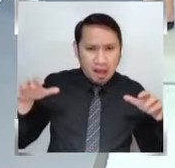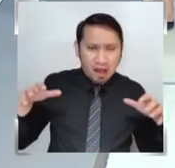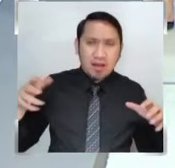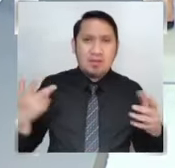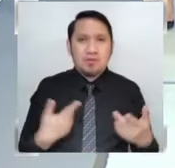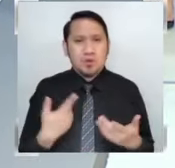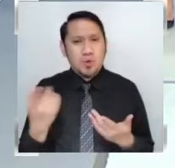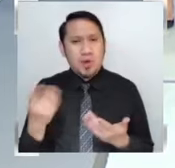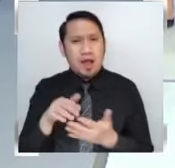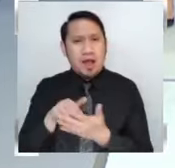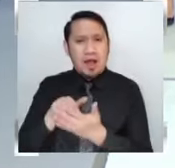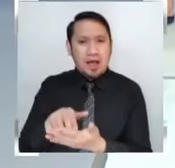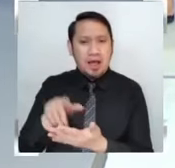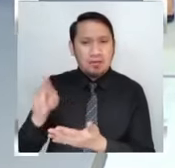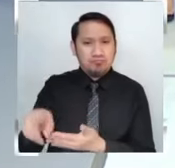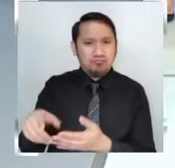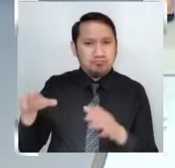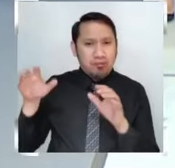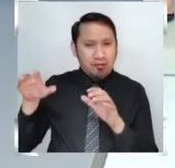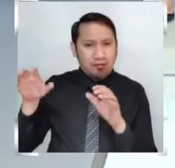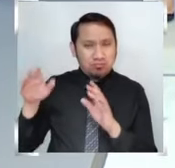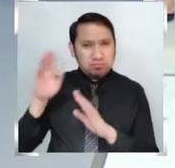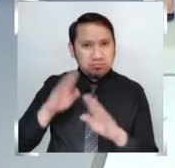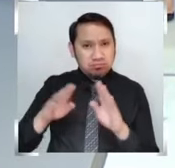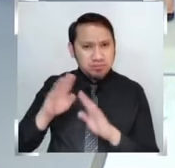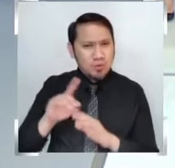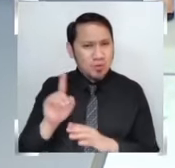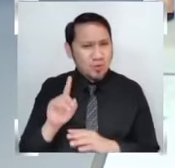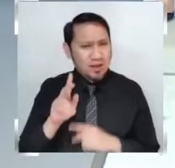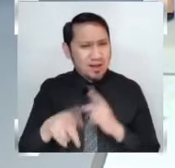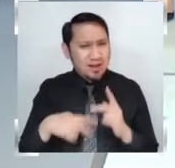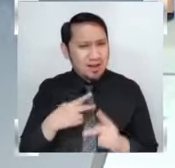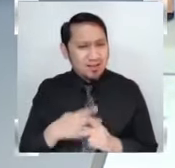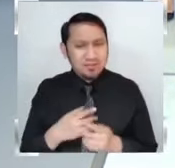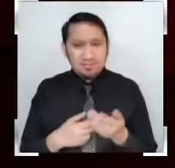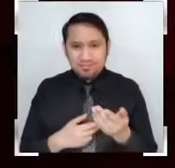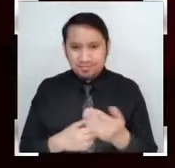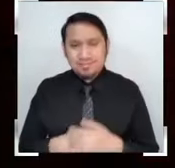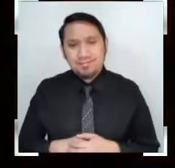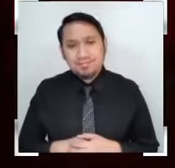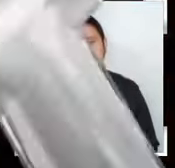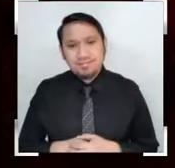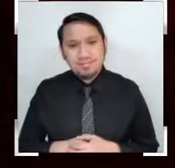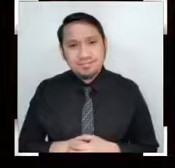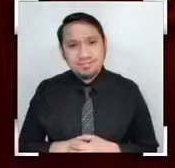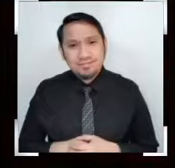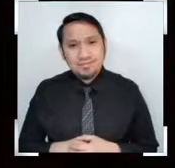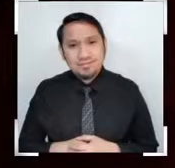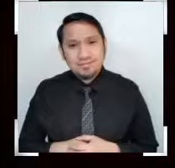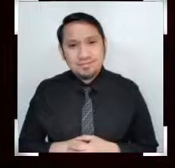labanan ng isa pang monster na problema. Ano kaya yun? Ating saksihan.